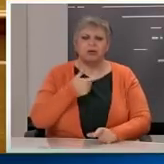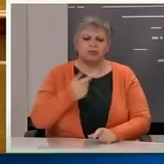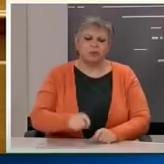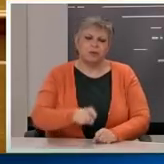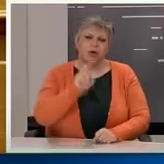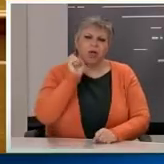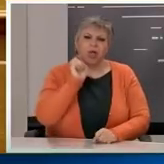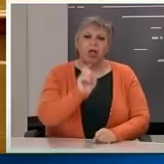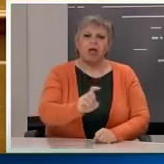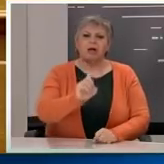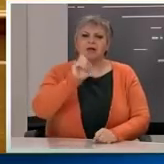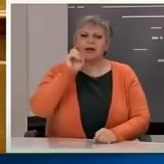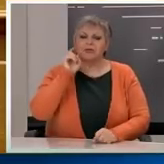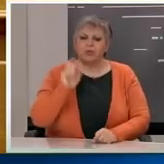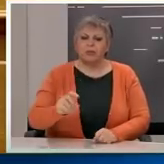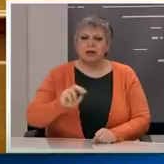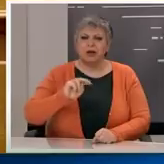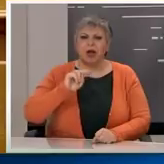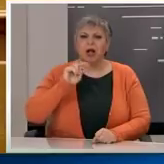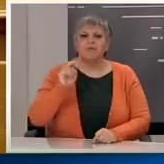ευρώ, επενδύουν κάθε χρόνο